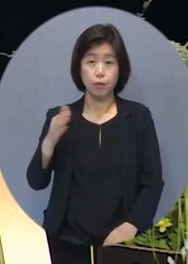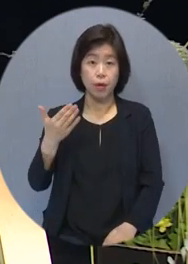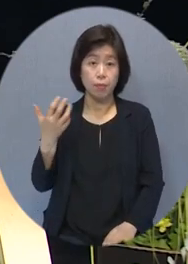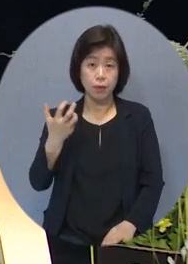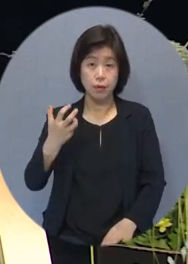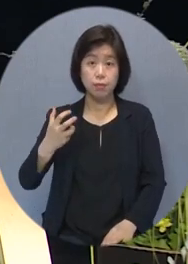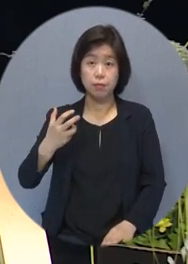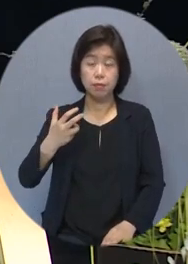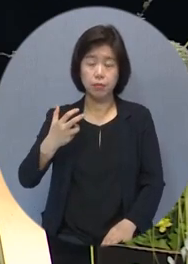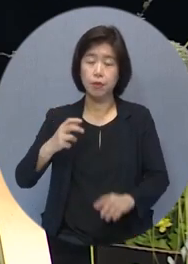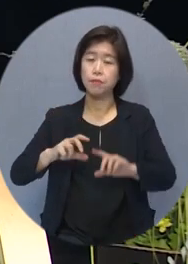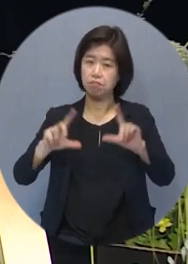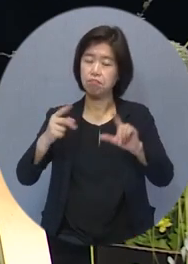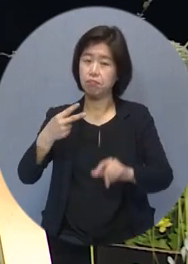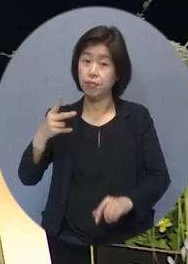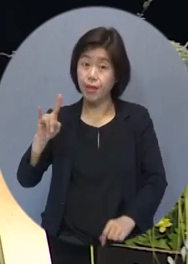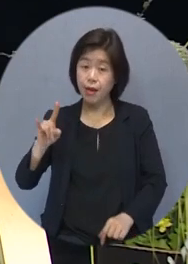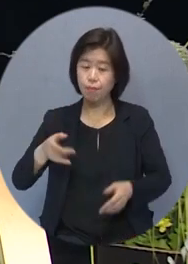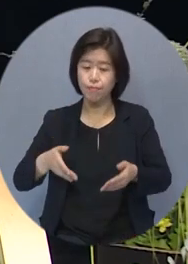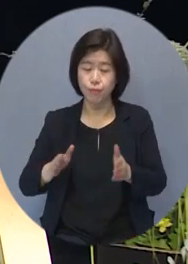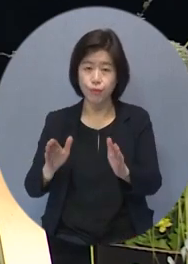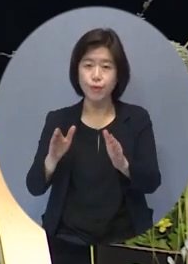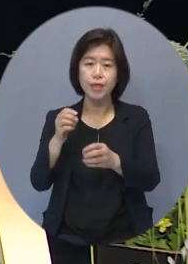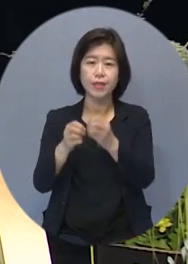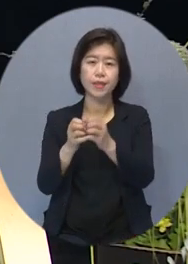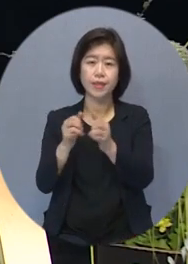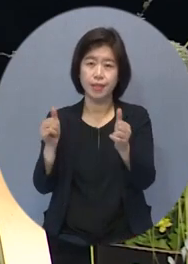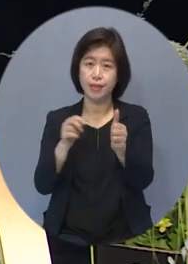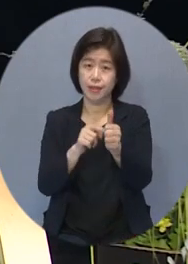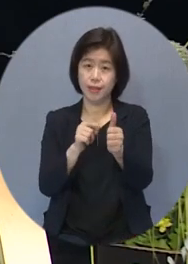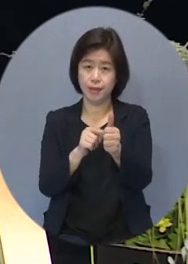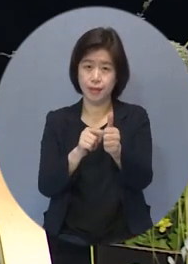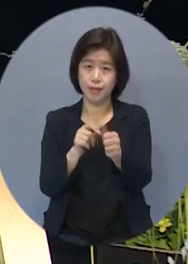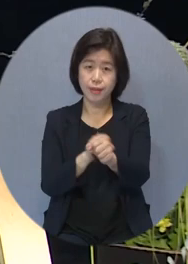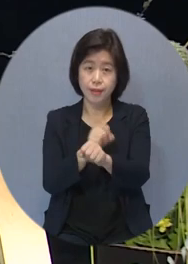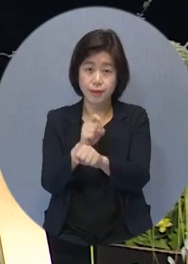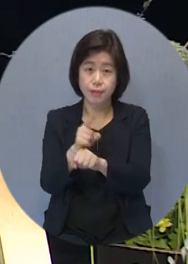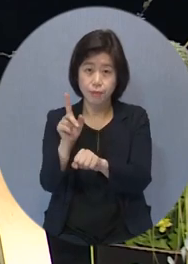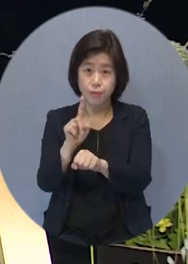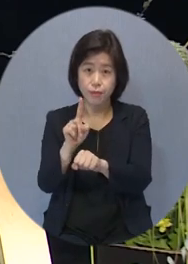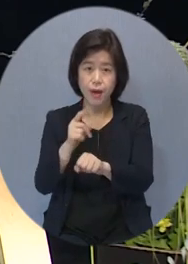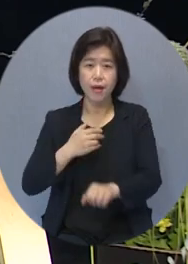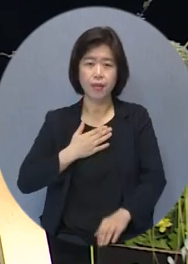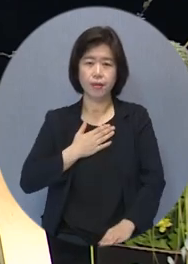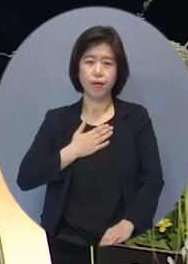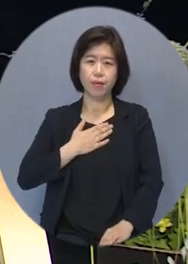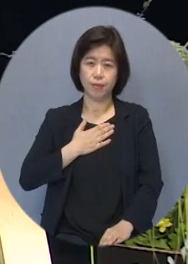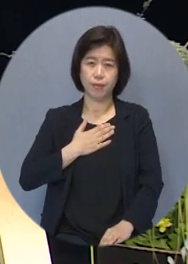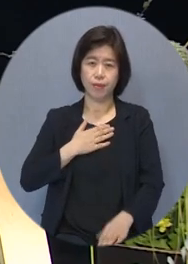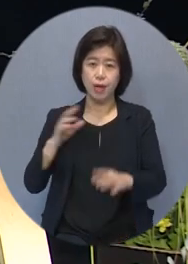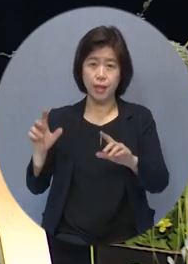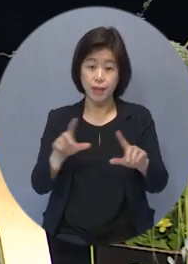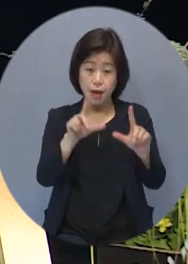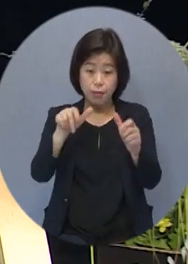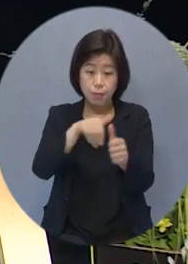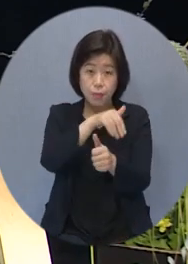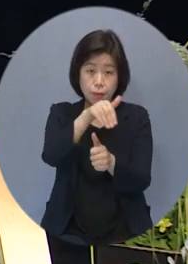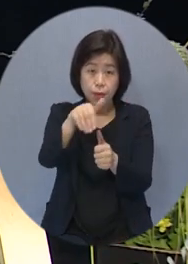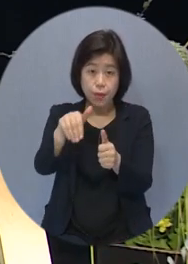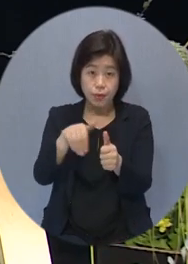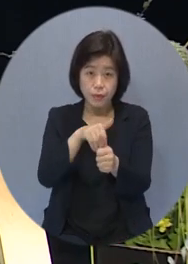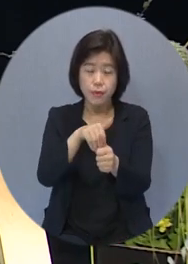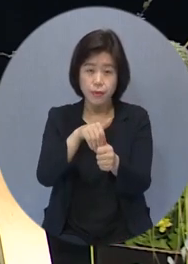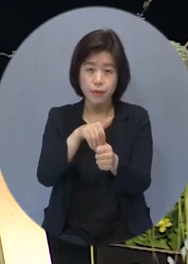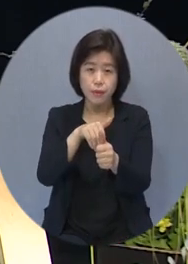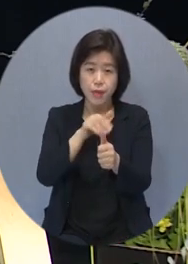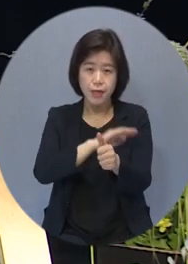상당수는 정서와 삶의 실체를 주요 맥락으로 삼던 서정과 리얼리티를